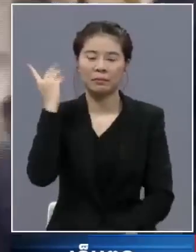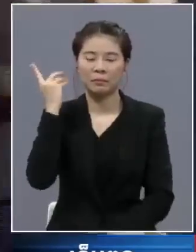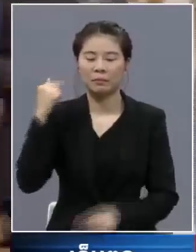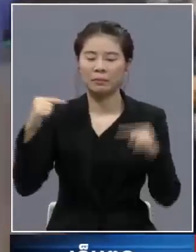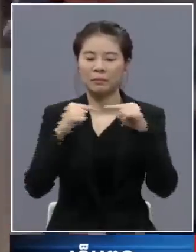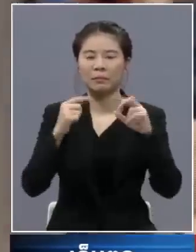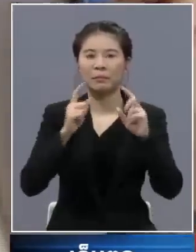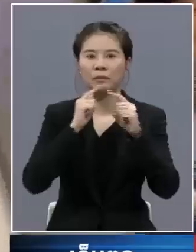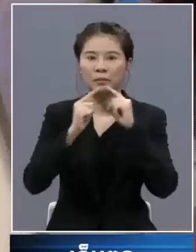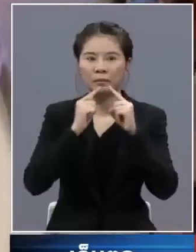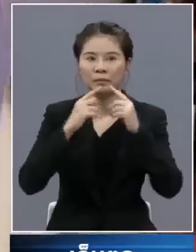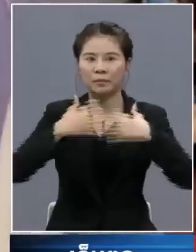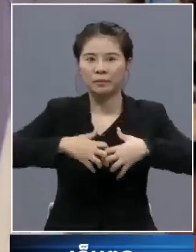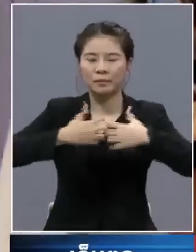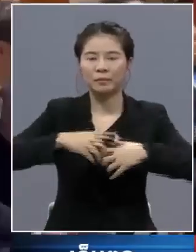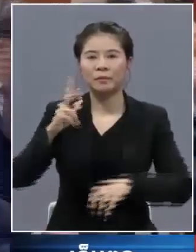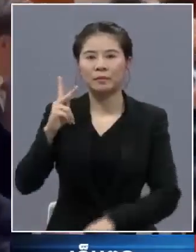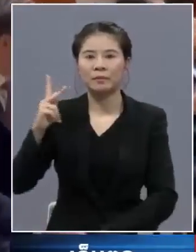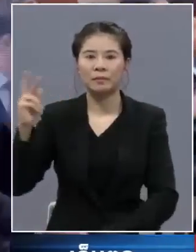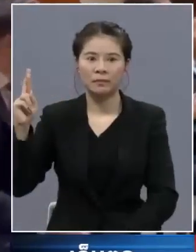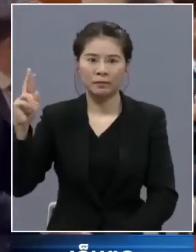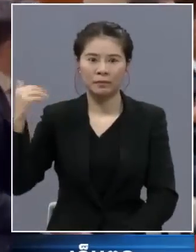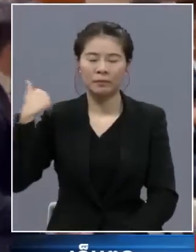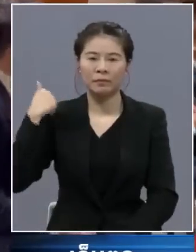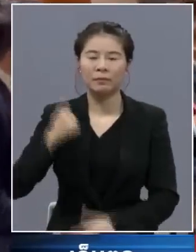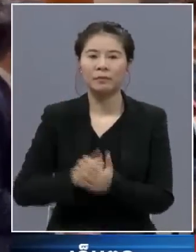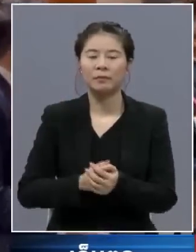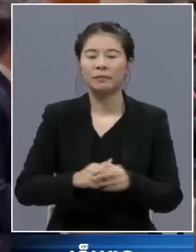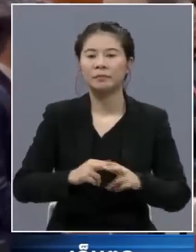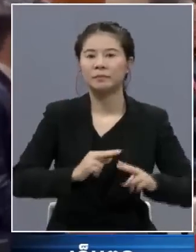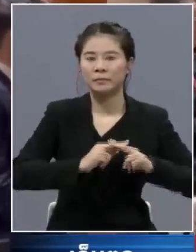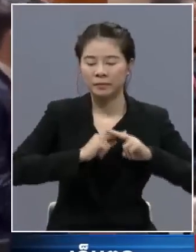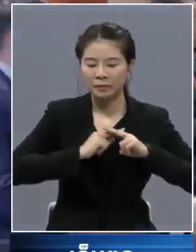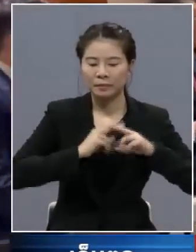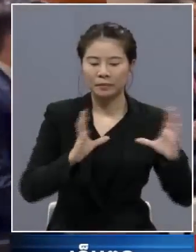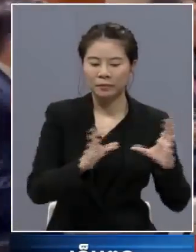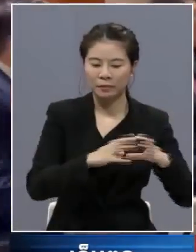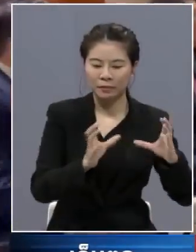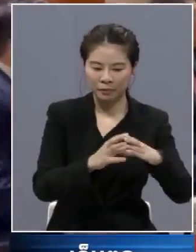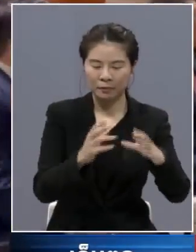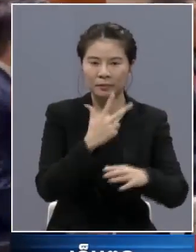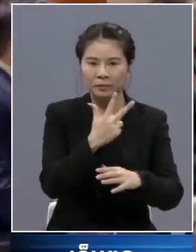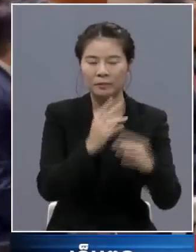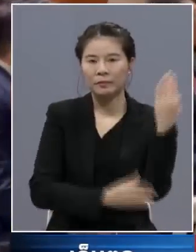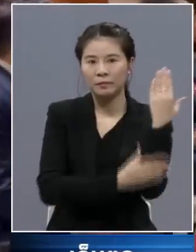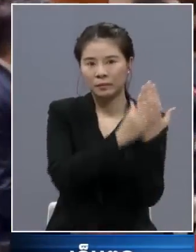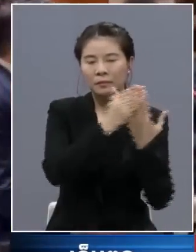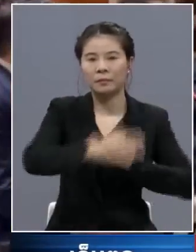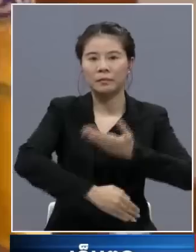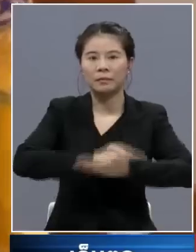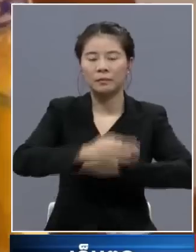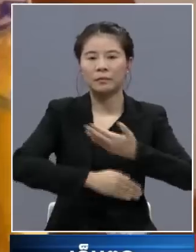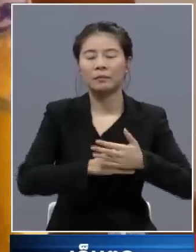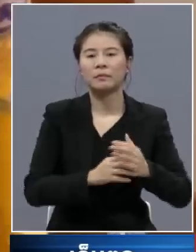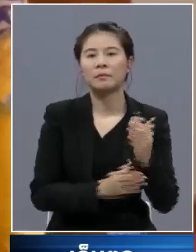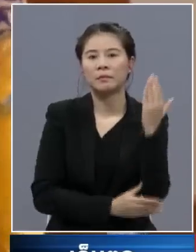างสภาอุตสาหกรรมแล้วก็ทางกกร.ก็คือภาคเอกชน3สถาบันนะครับก็จะประกอบไปด้วยสภาหอการค้าแห่งประเทศไทยสภาอุตสาหกรรมแห่งประเ